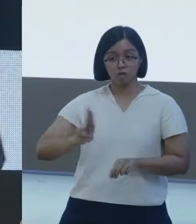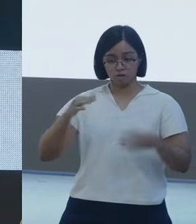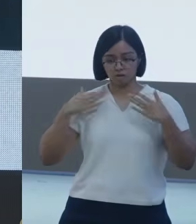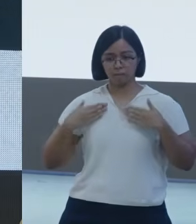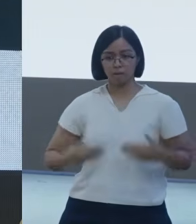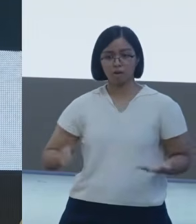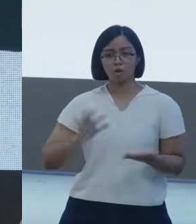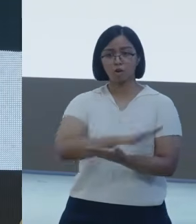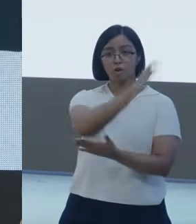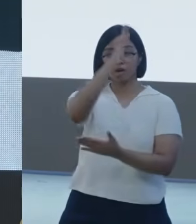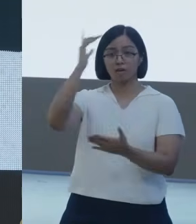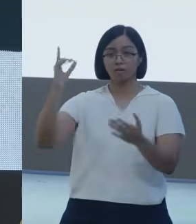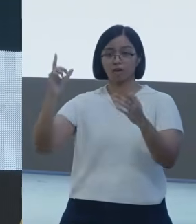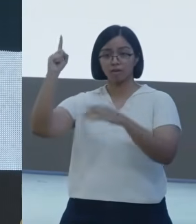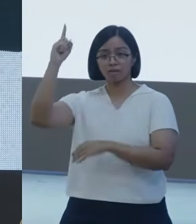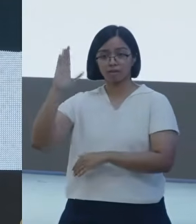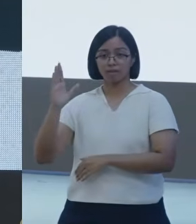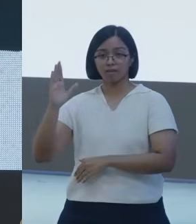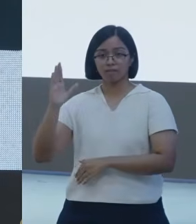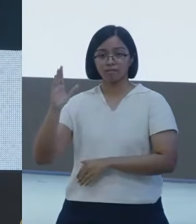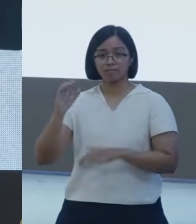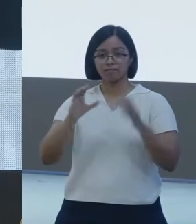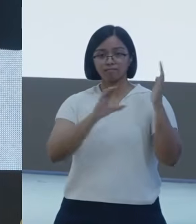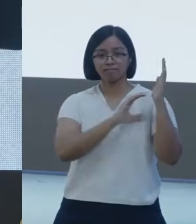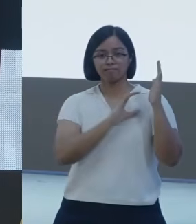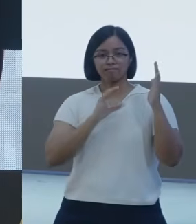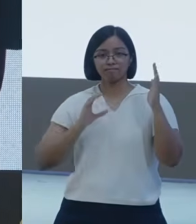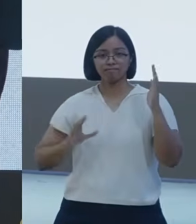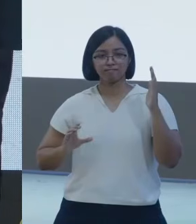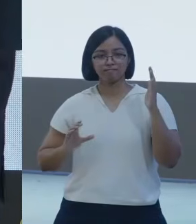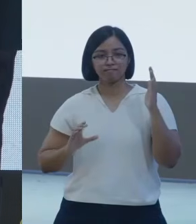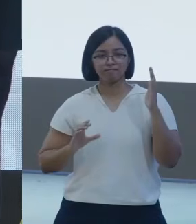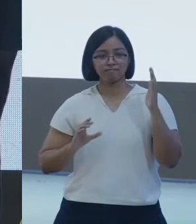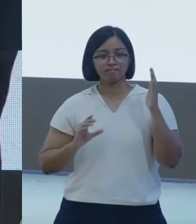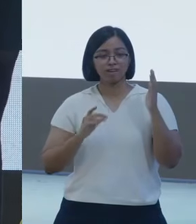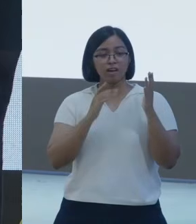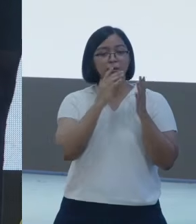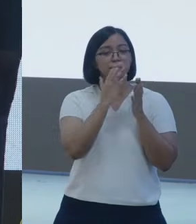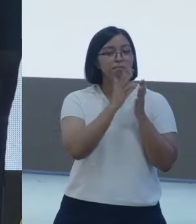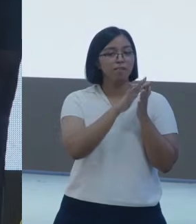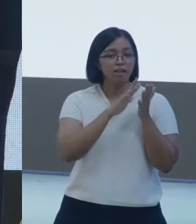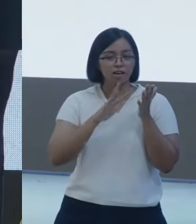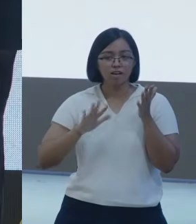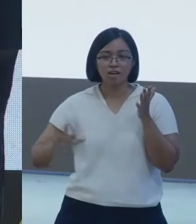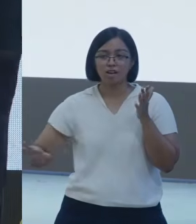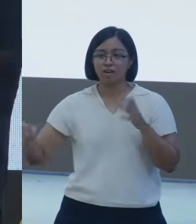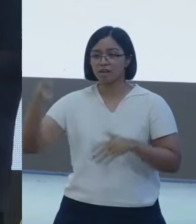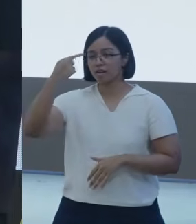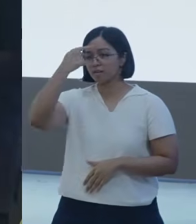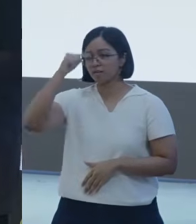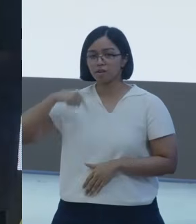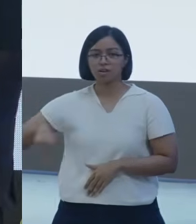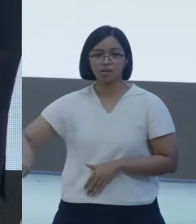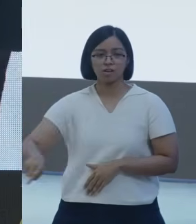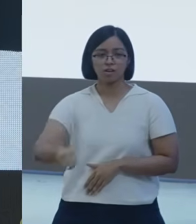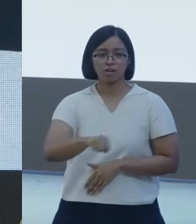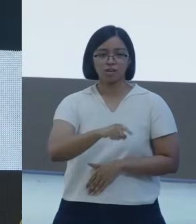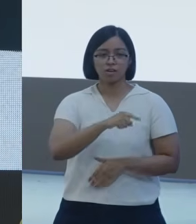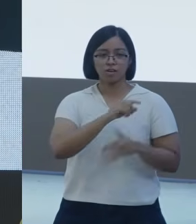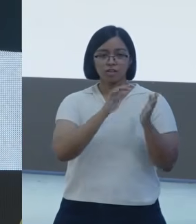price po na yon ay ang dugo ng ating Panginoong Hesus, na walang salang